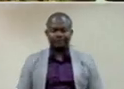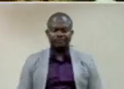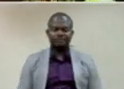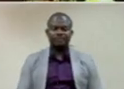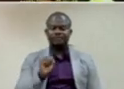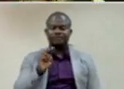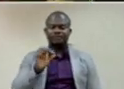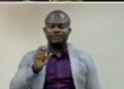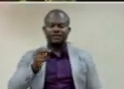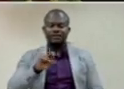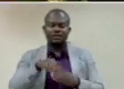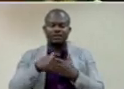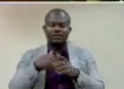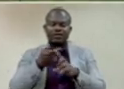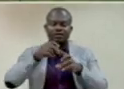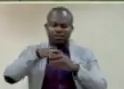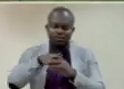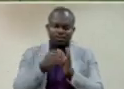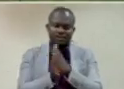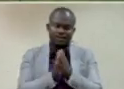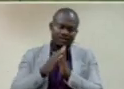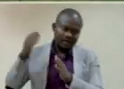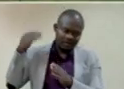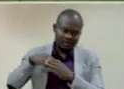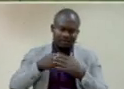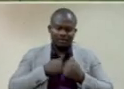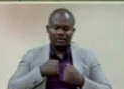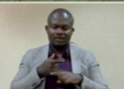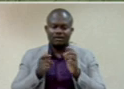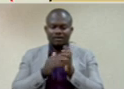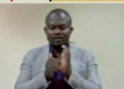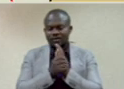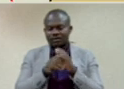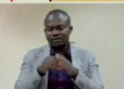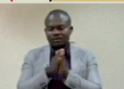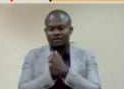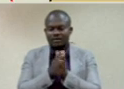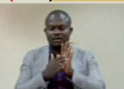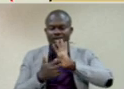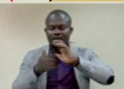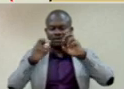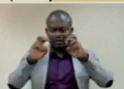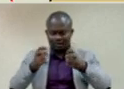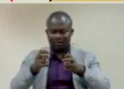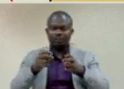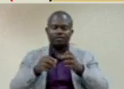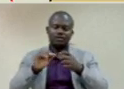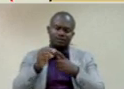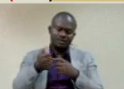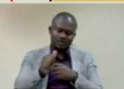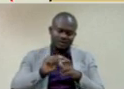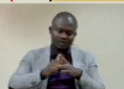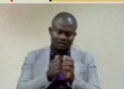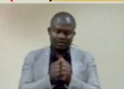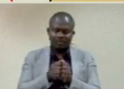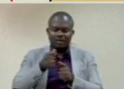ni umuhango ufite inkomoko mu mateka yo hambere mu Rwanda, ndetse impuguke mu mateka zemeza ko imigenzo yawo yatangiranye n'ingoma